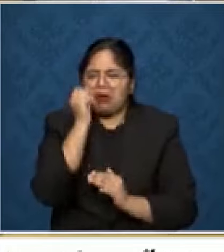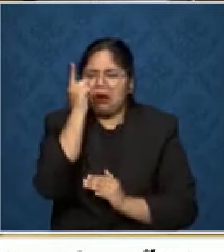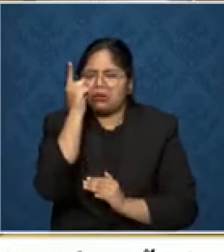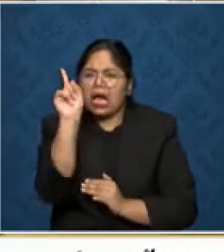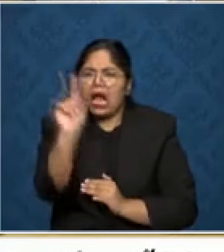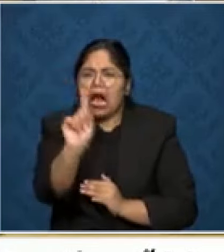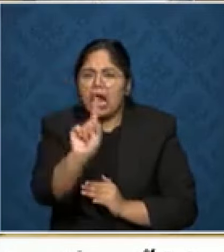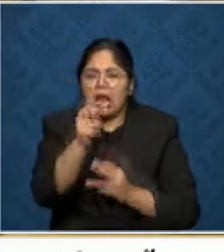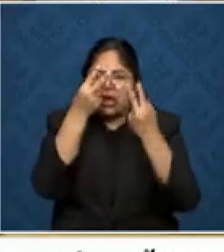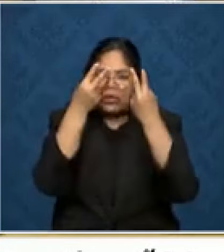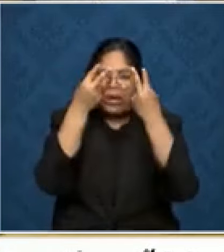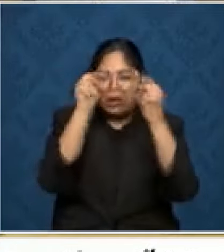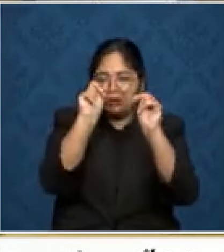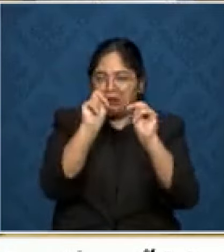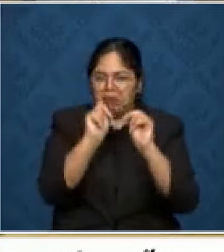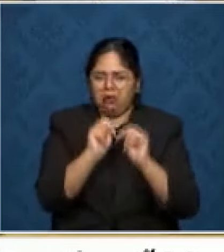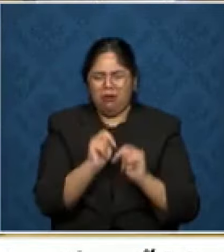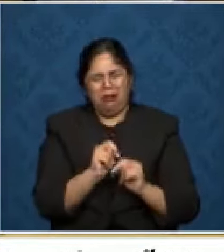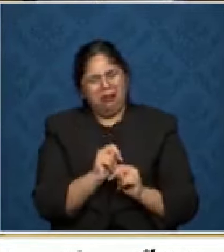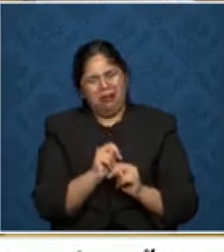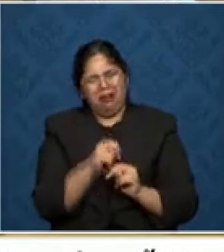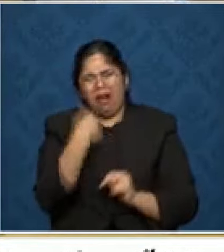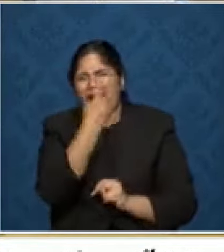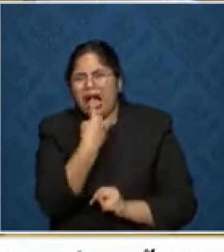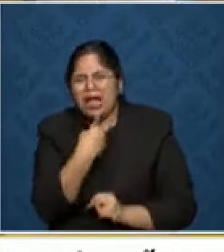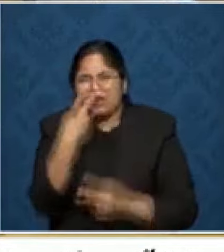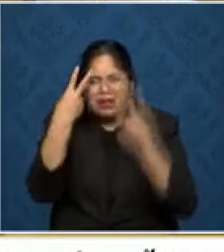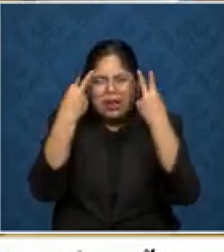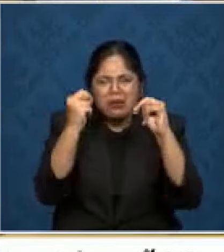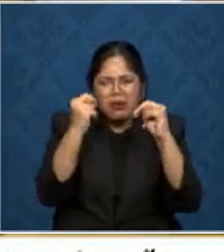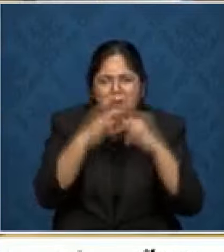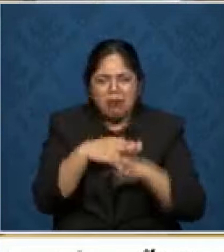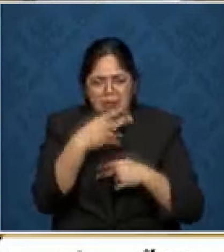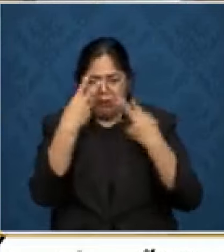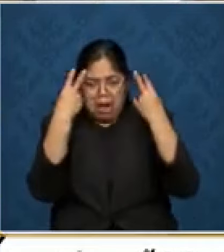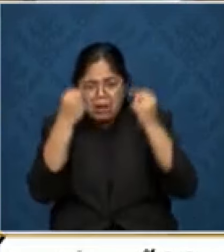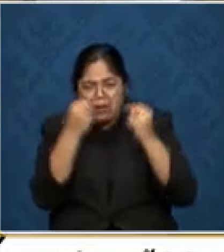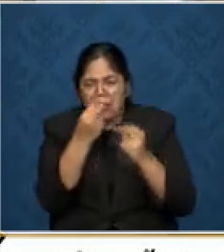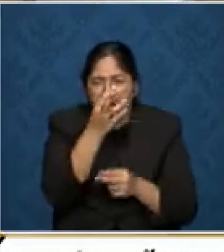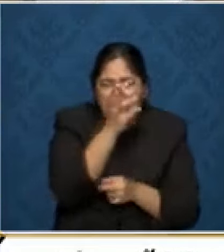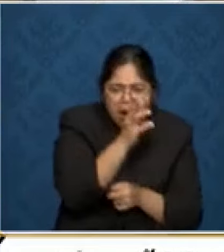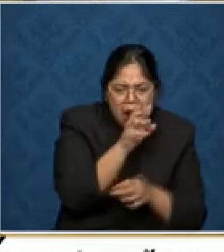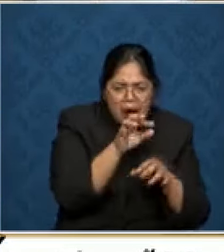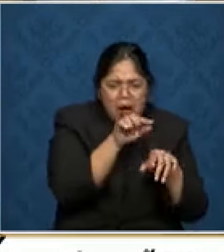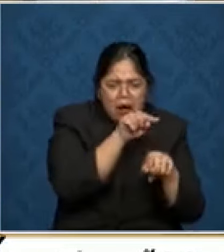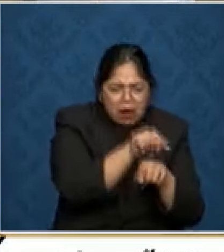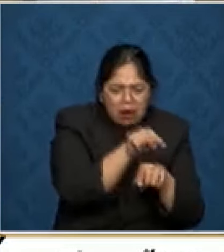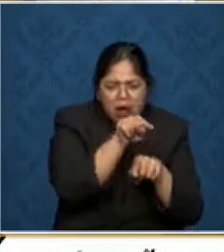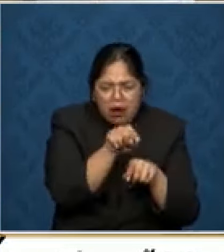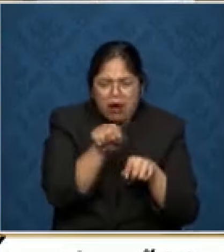รัฐมนตรีไม่ได้มีคนเดียวไม่ได้มีแค่นายกนิดยังมีนายกใหญ่แล้วก็ยังมีนายก